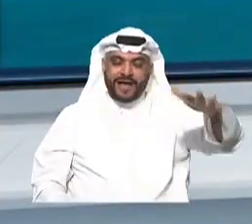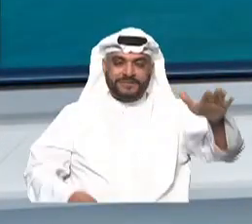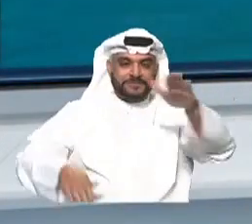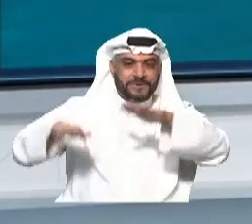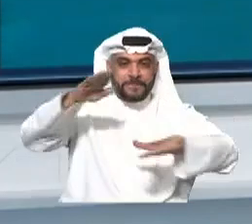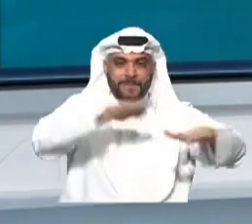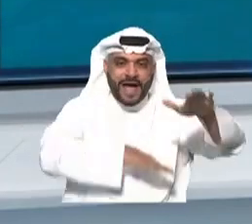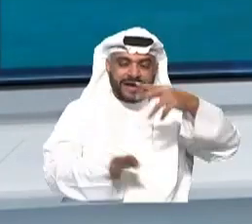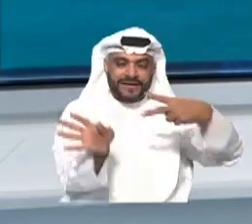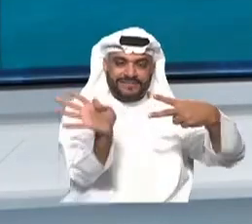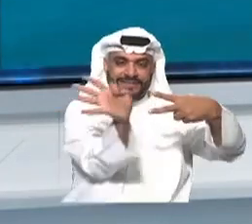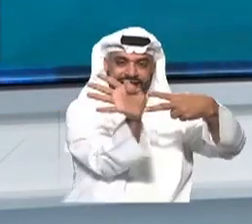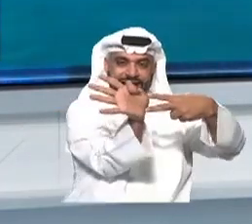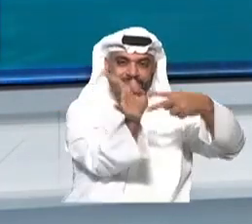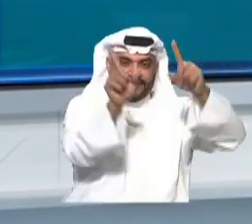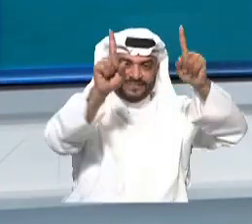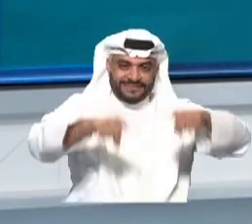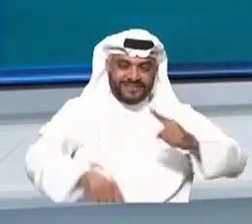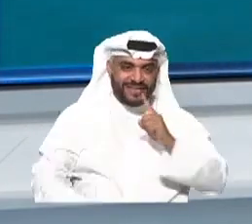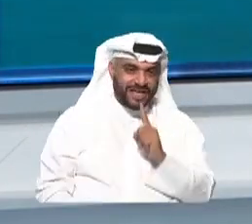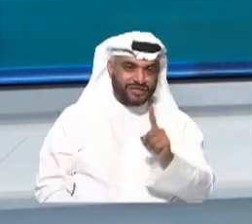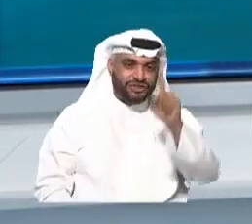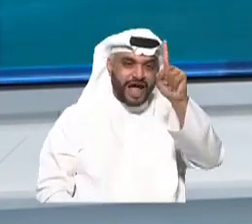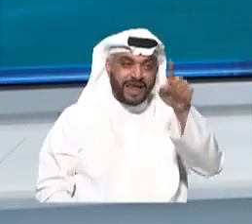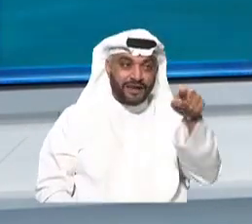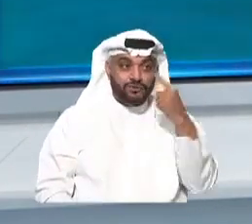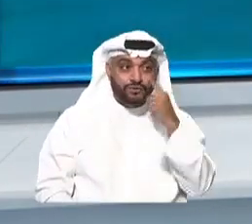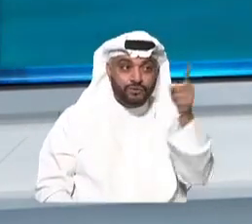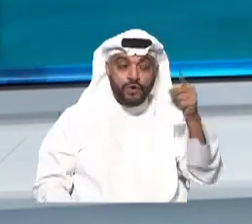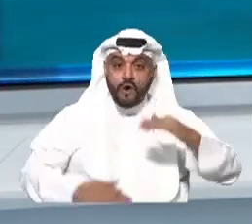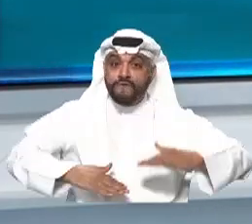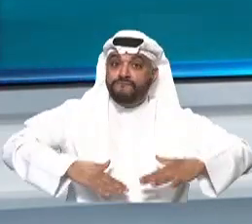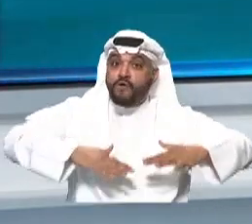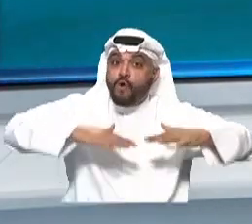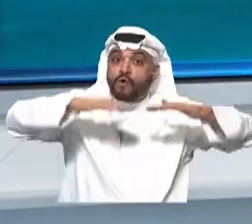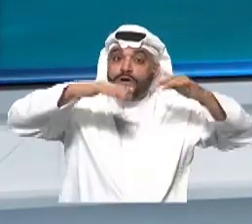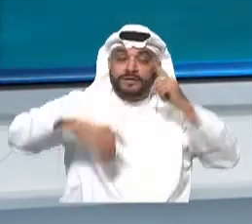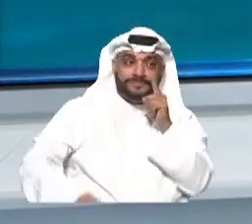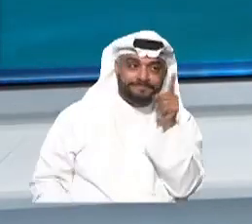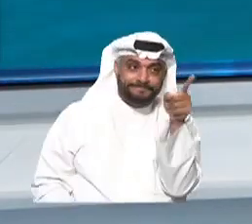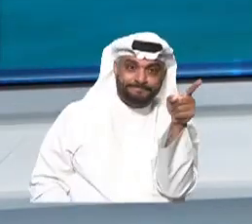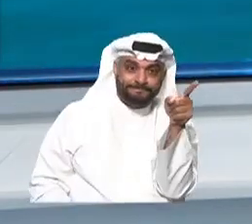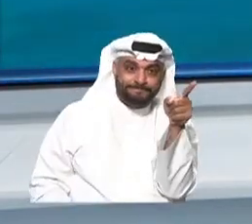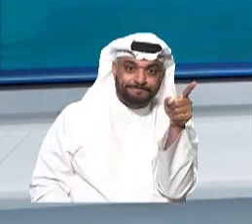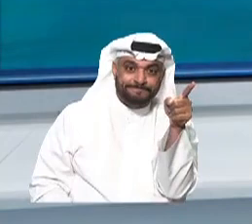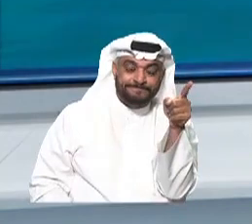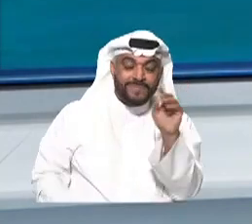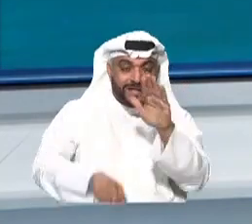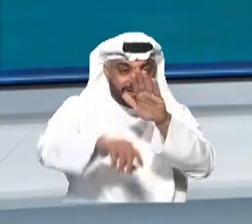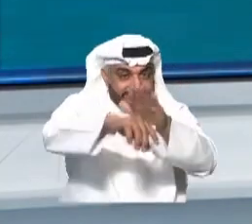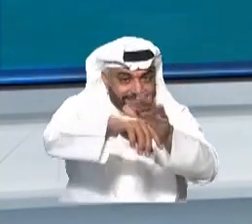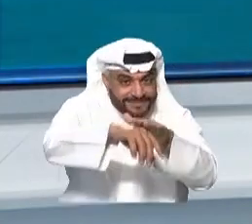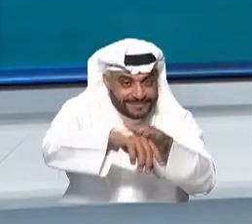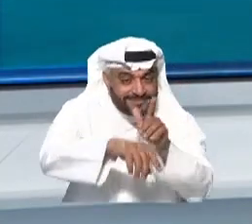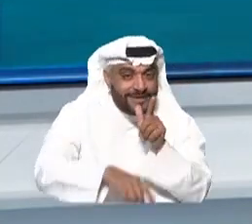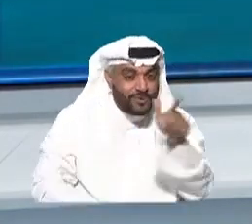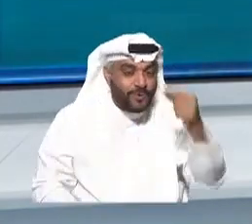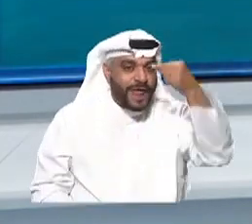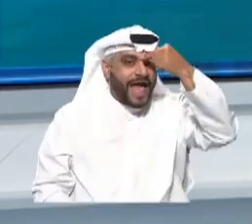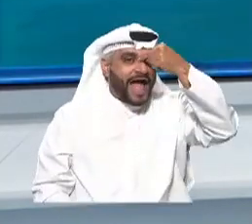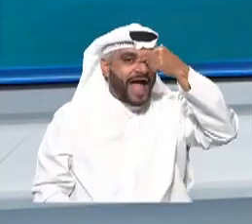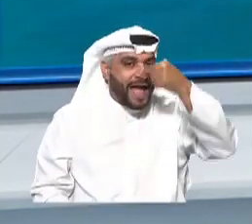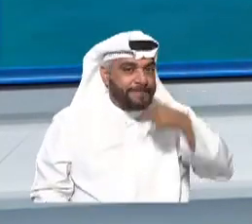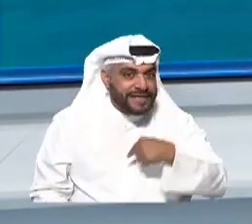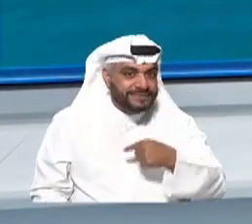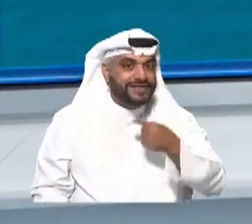لـ 24 ساعة القادمة إن شاء الله، متوقع أن الموج يكون خفيف إلى معتدل، يعلو أحيانا ارتفاع الموج